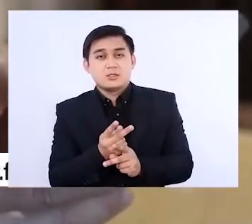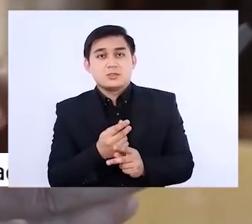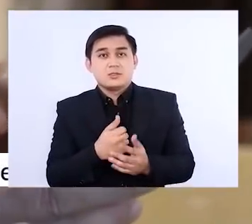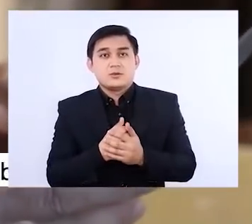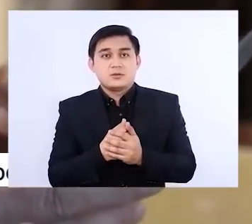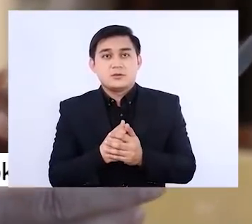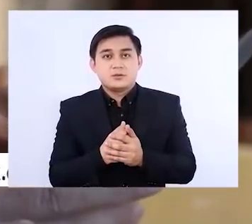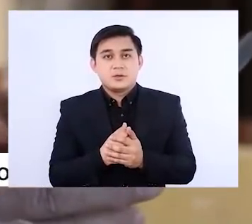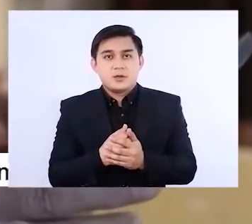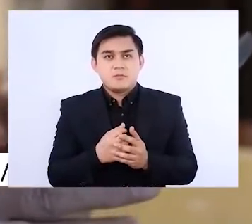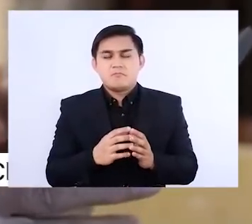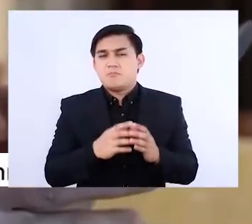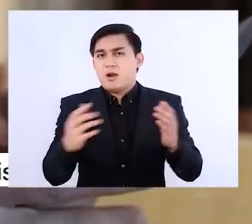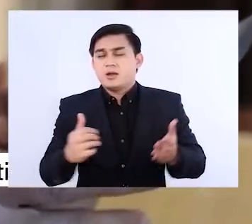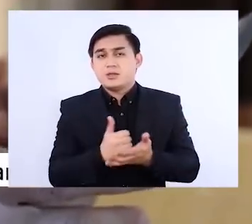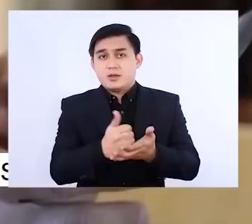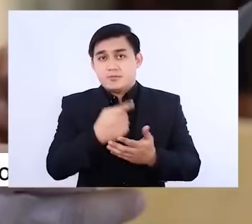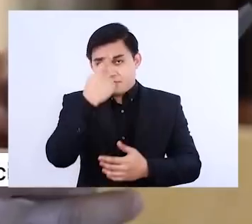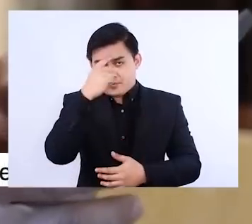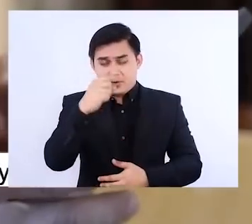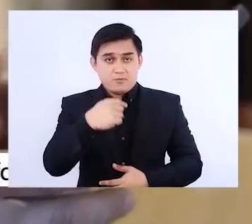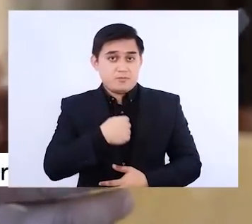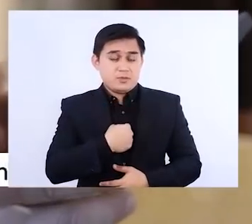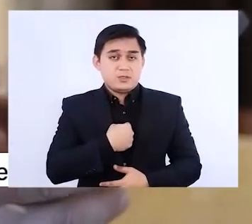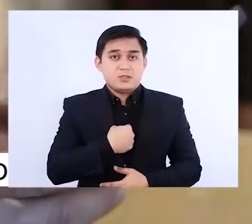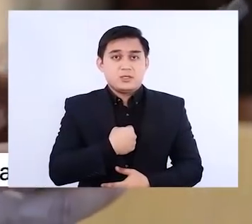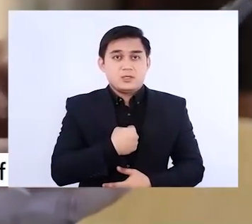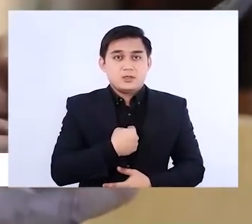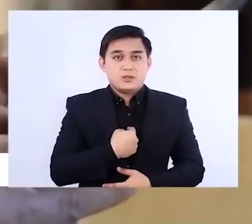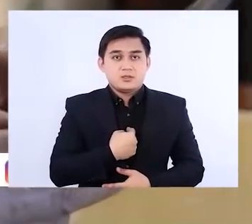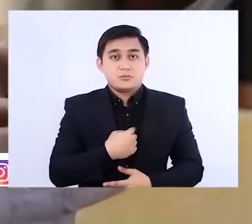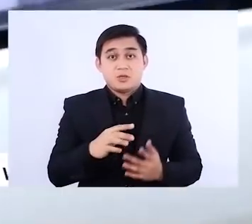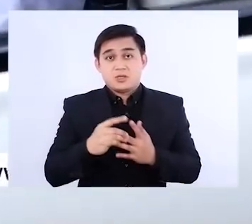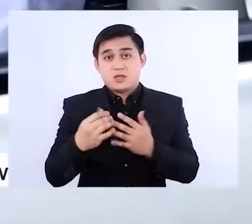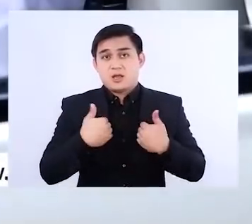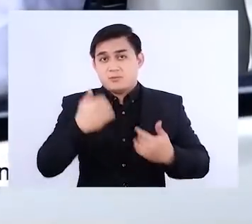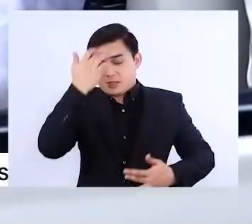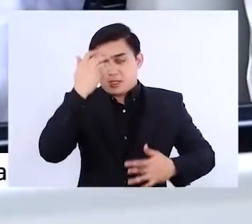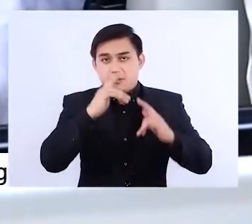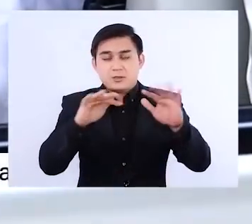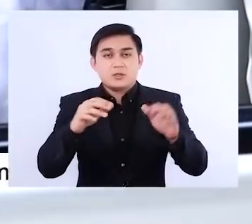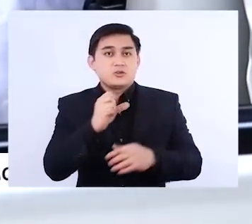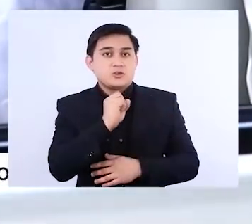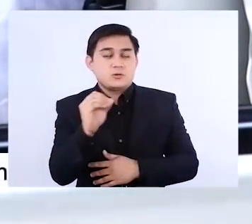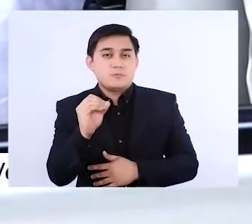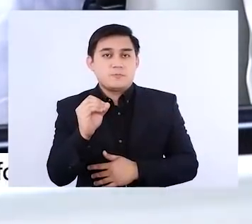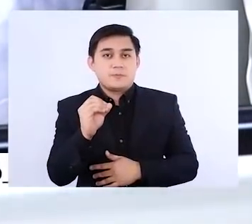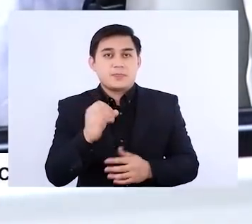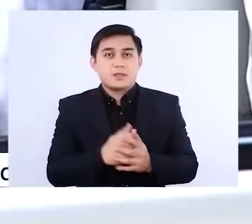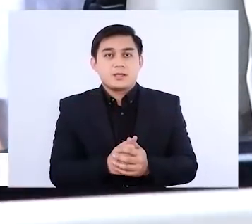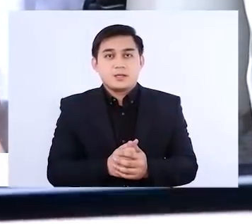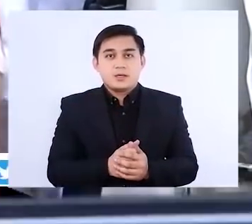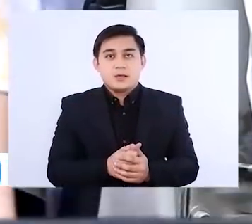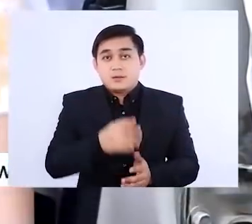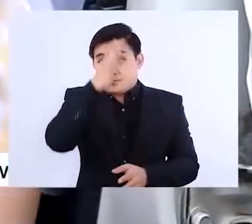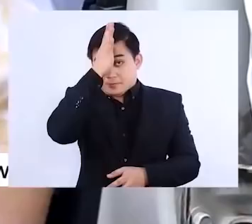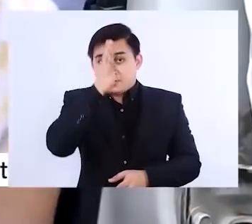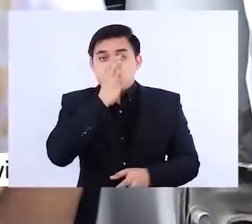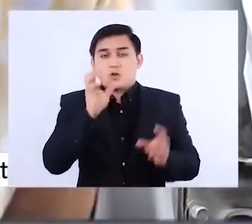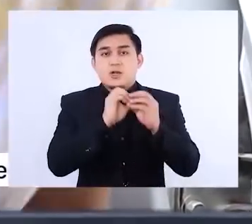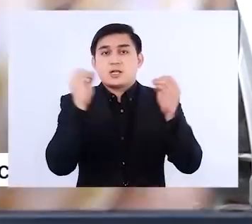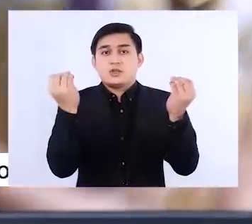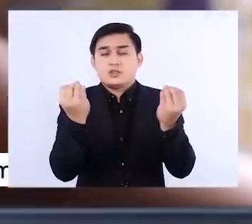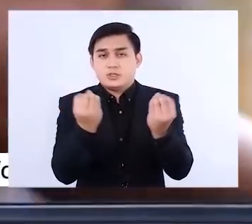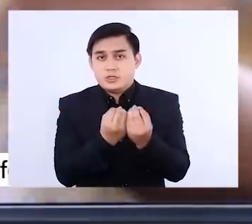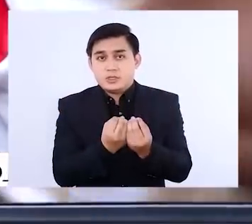aking pangangailangan, lalo na po nung nagkaroon ng pandemic. Kaya naman, ang kapisanang buklod dito sa